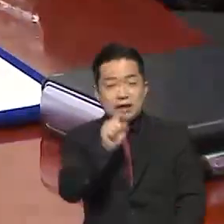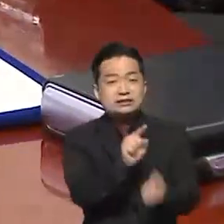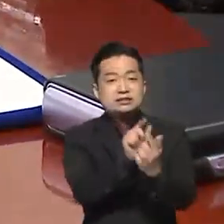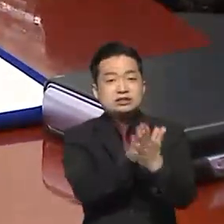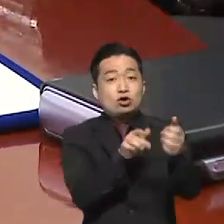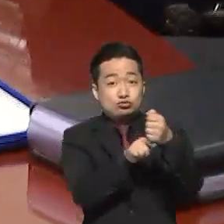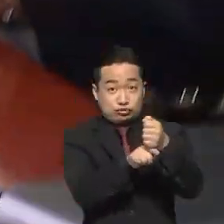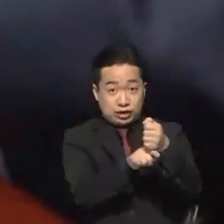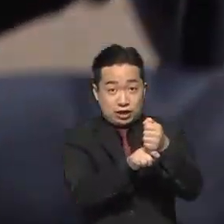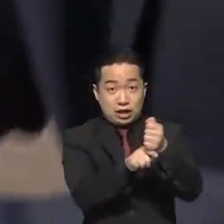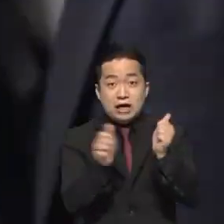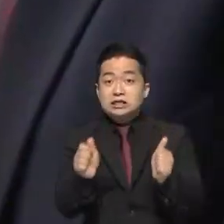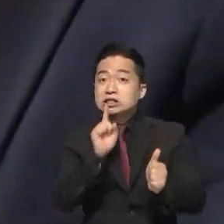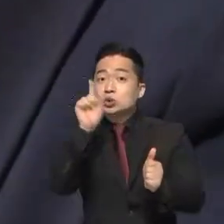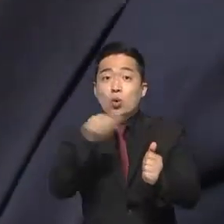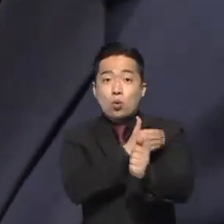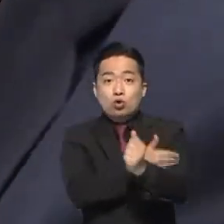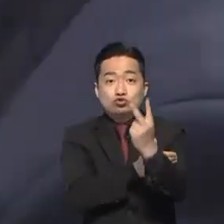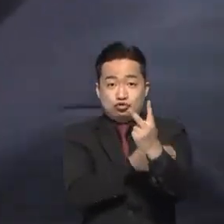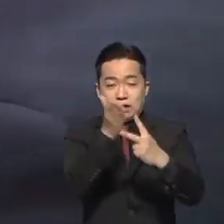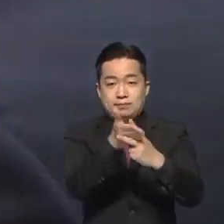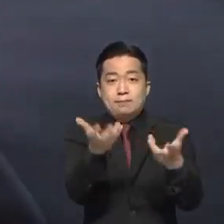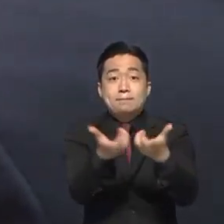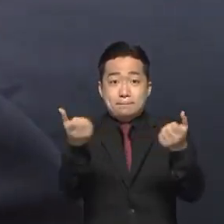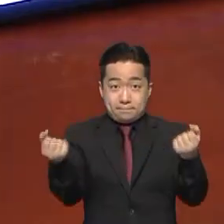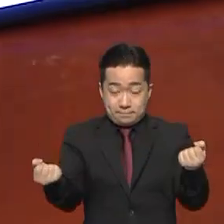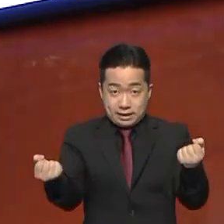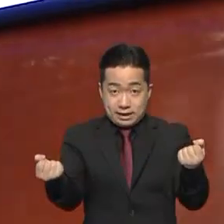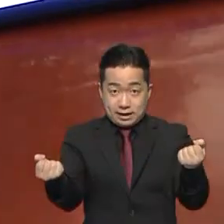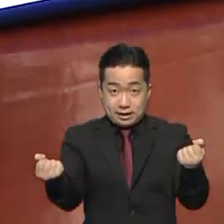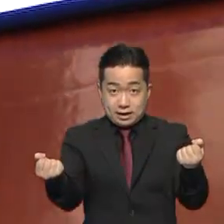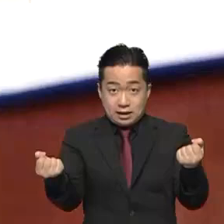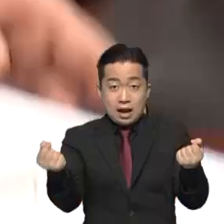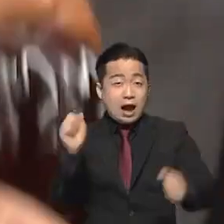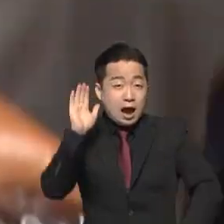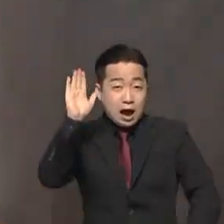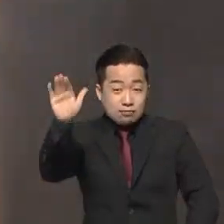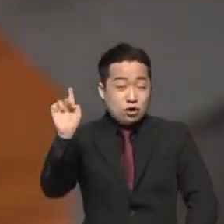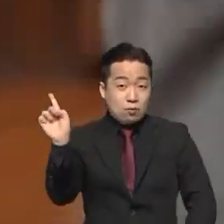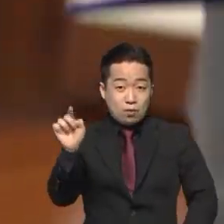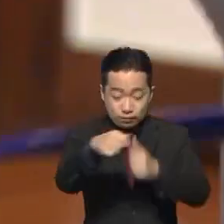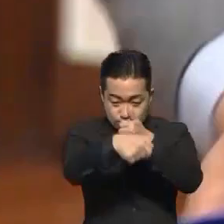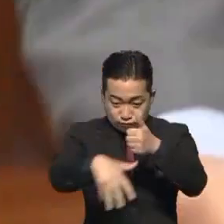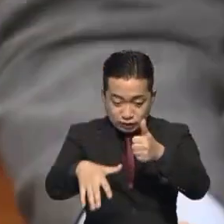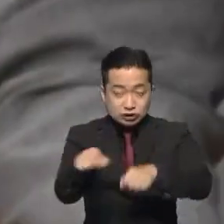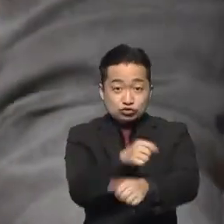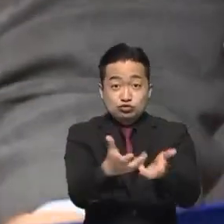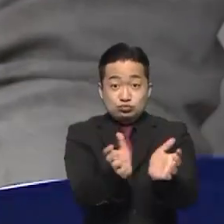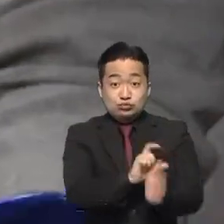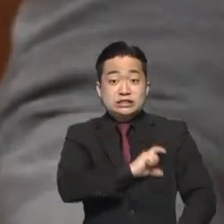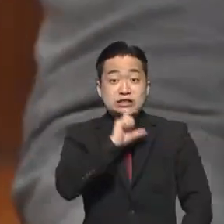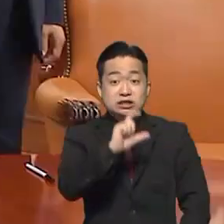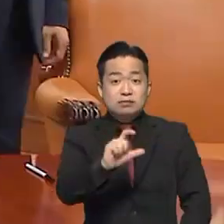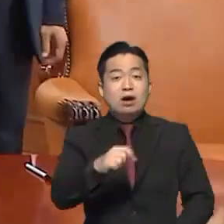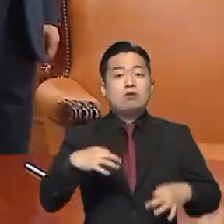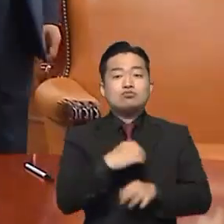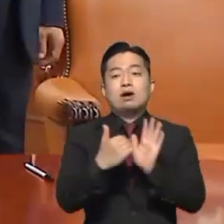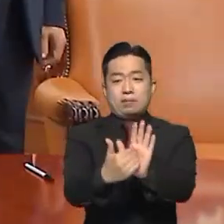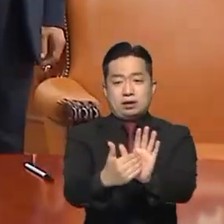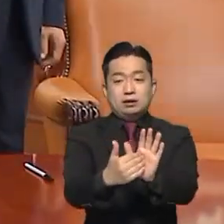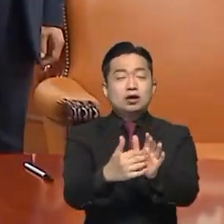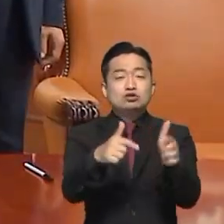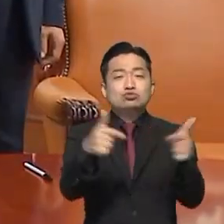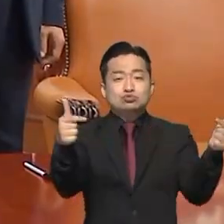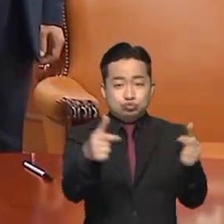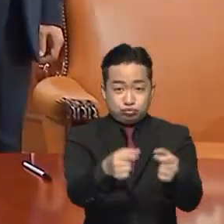수사권과 기소권을 분리한다는 방향 아래 검찰 직접 수사 범위 및 특수부라고 불려온 반부패 강력부 축소, 경찰 송치